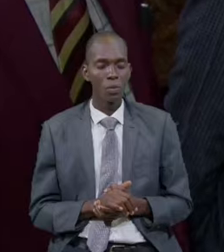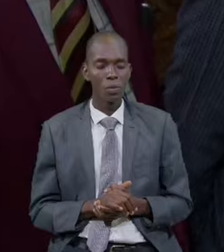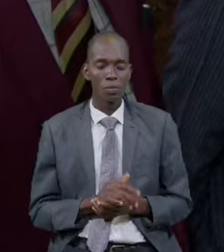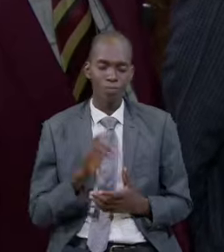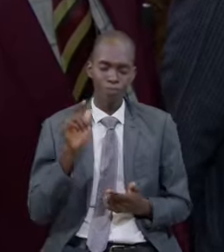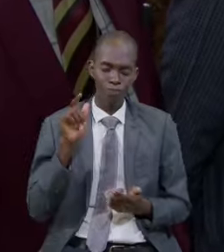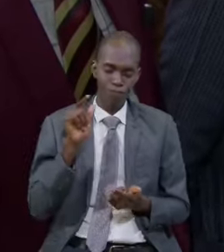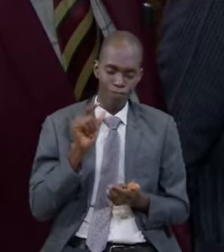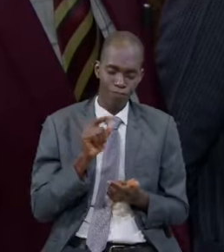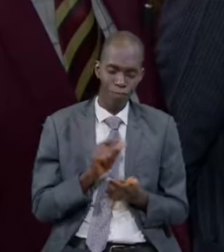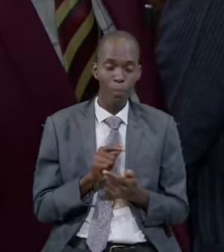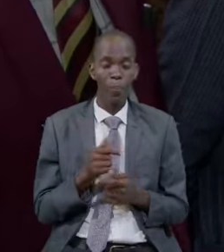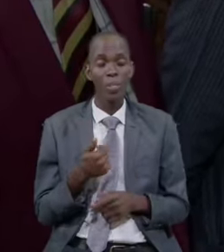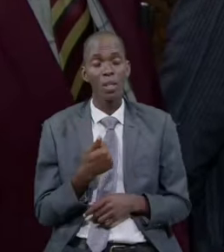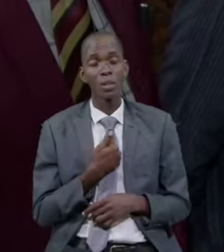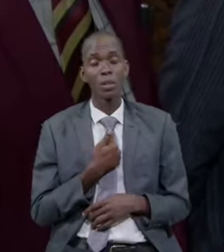Minimise le moi.